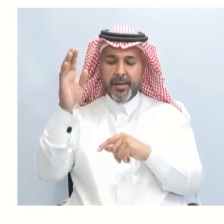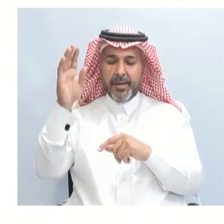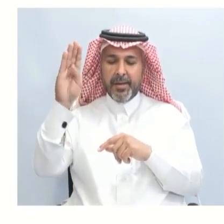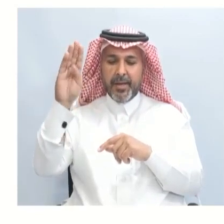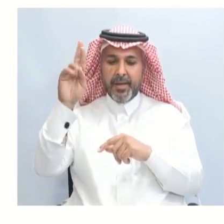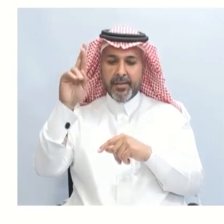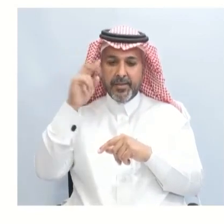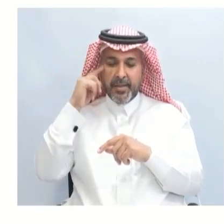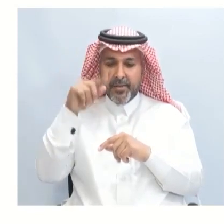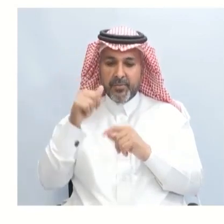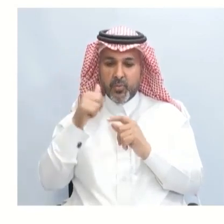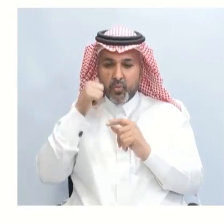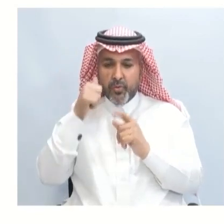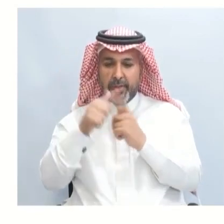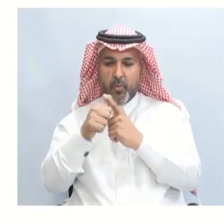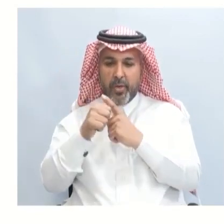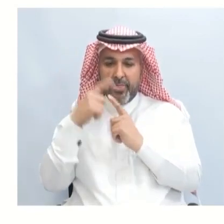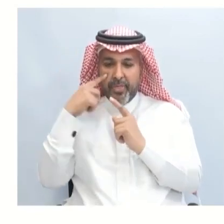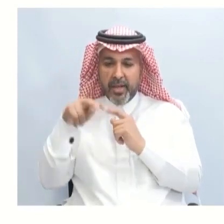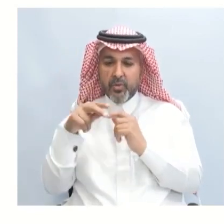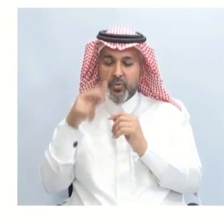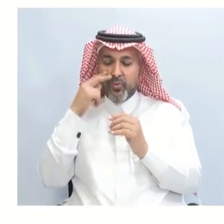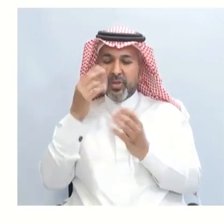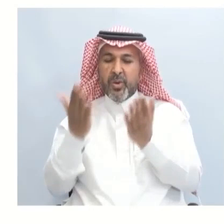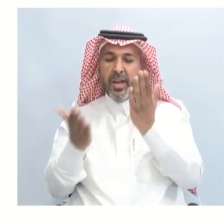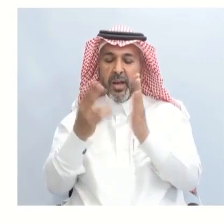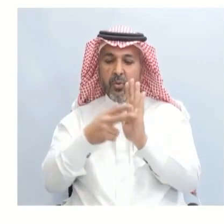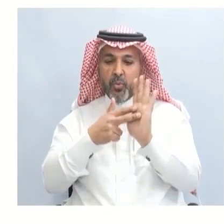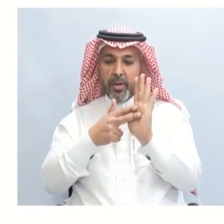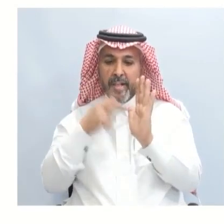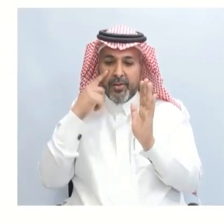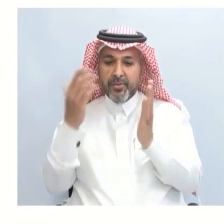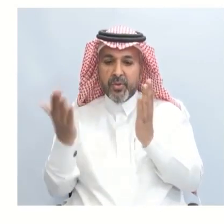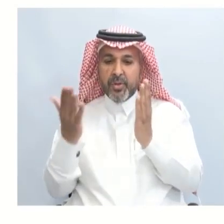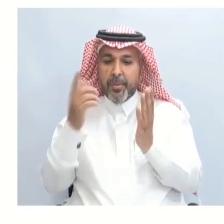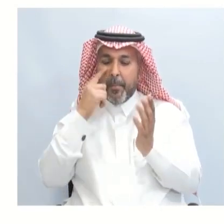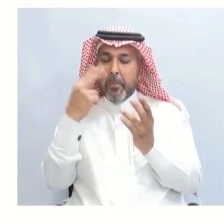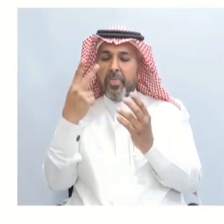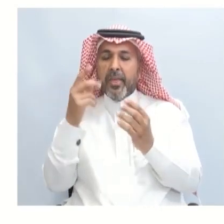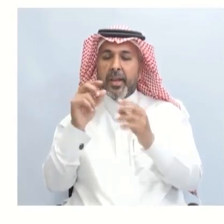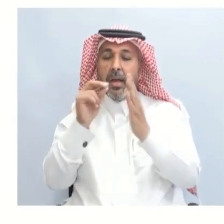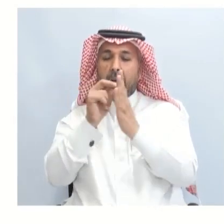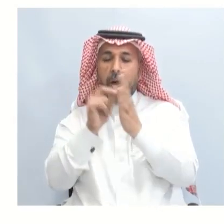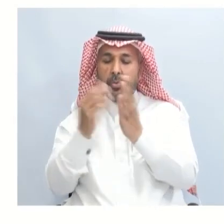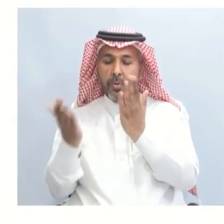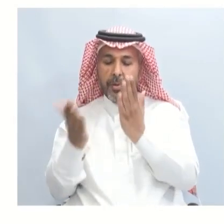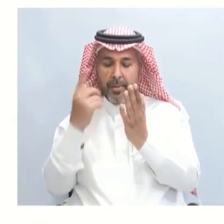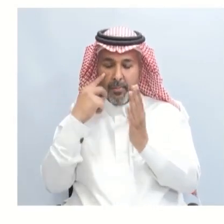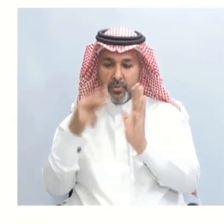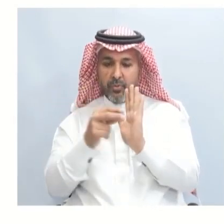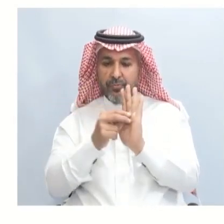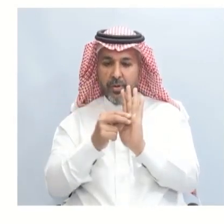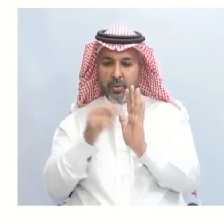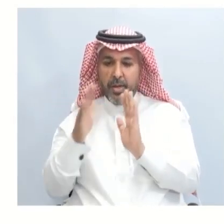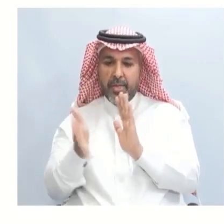الخطوه الثالثه نستنتج نستنتج معادله جديده للزمن الدوري رابعا نبتكر ونتوصل ال العلاقه بين نيوتن وكيبل كيف